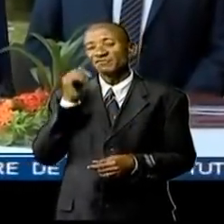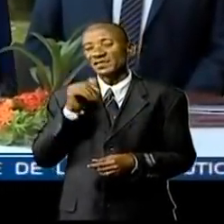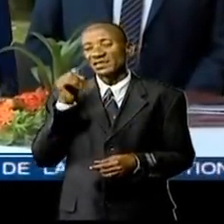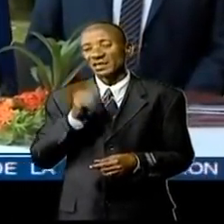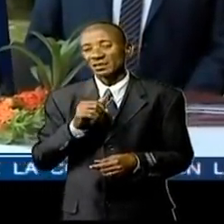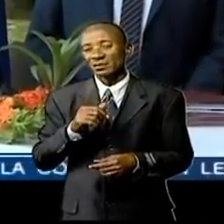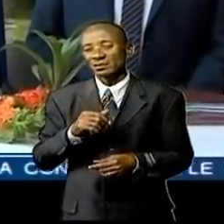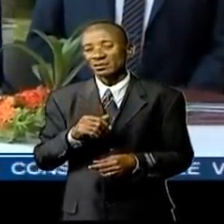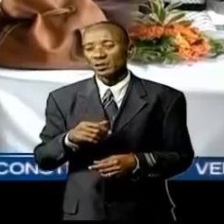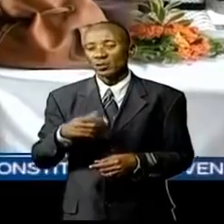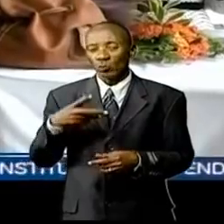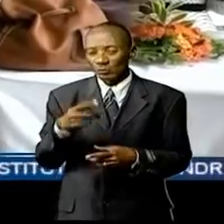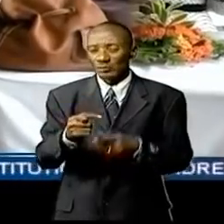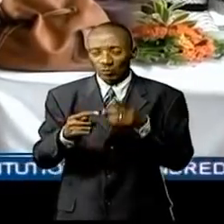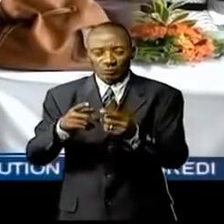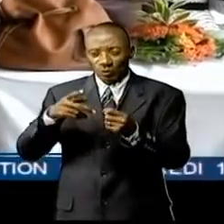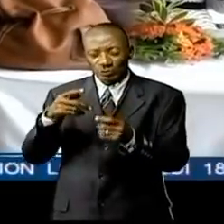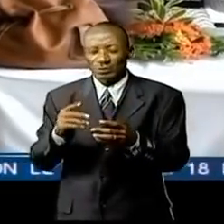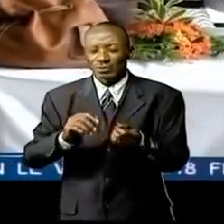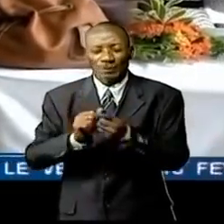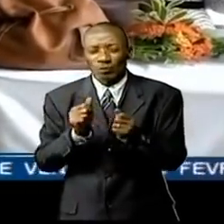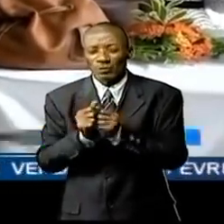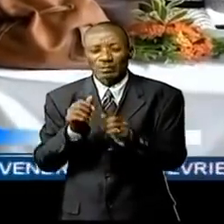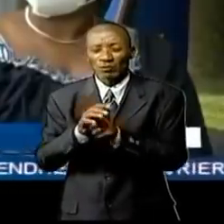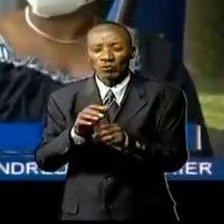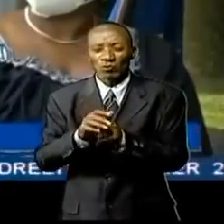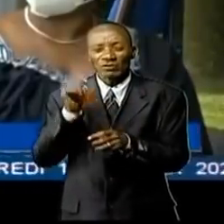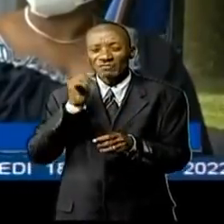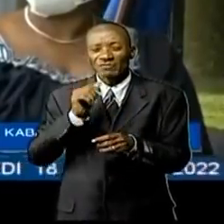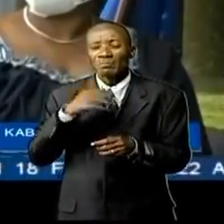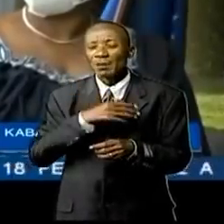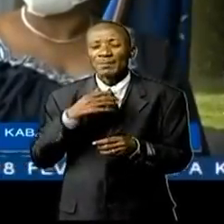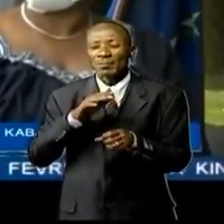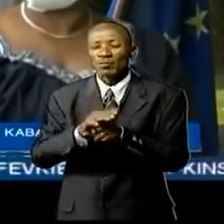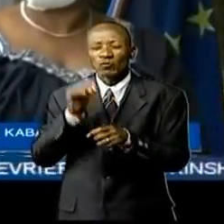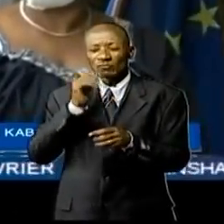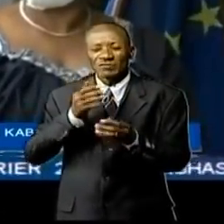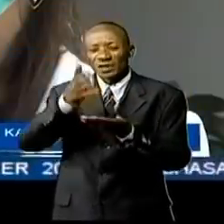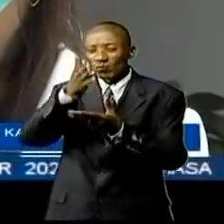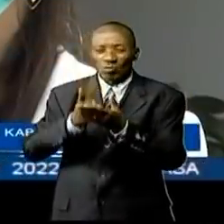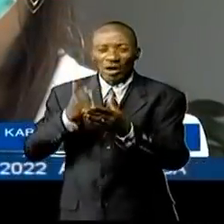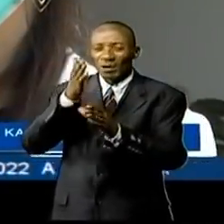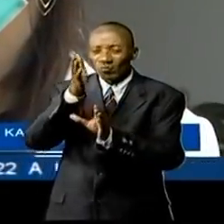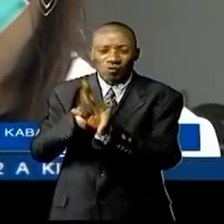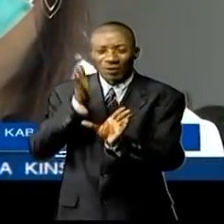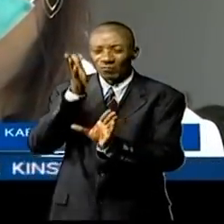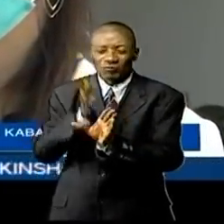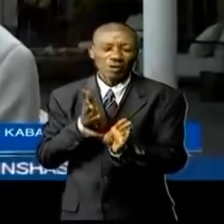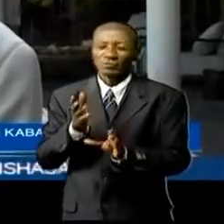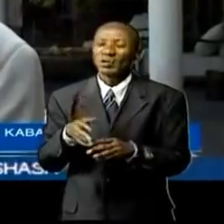sur l'accompagnement et la sensibilisation des victimes des violences sexuelles, plus